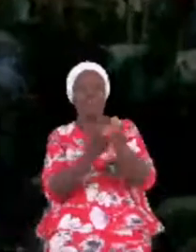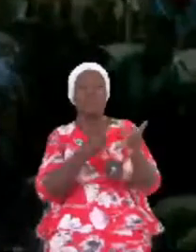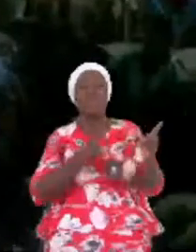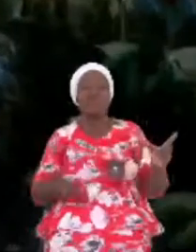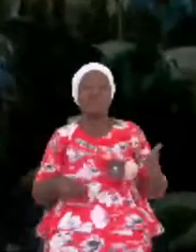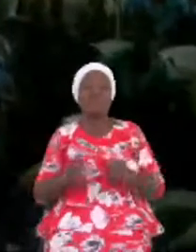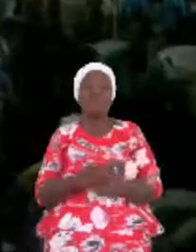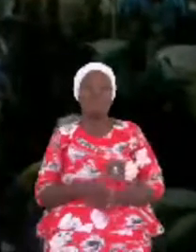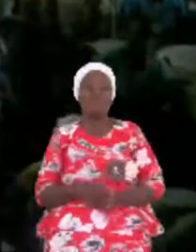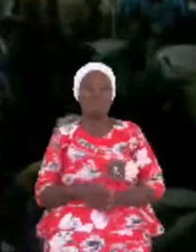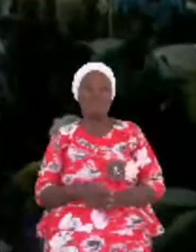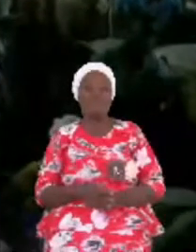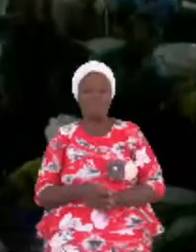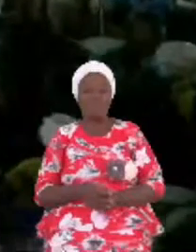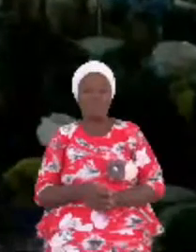Dieu.